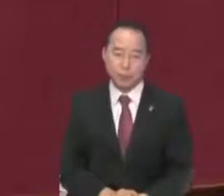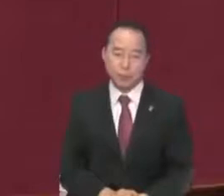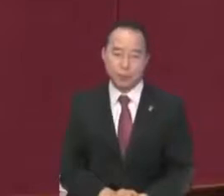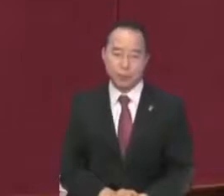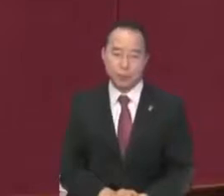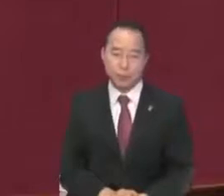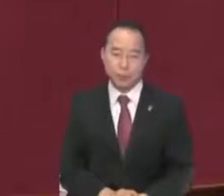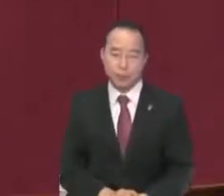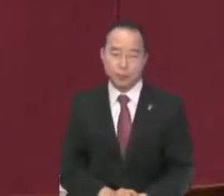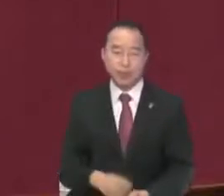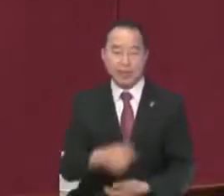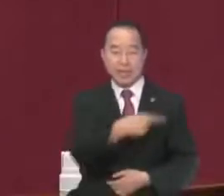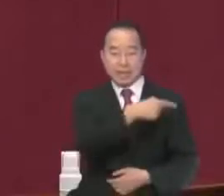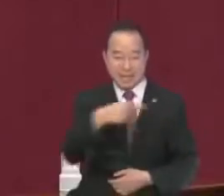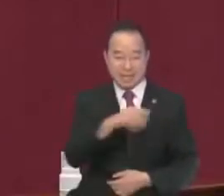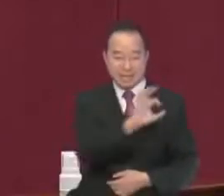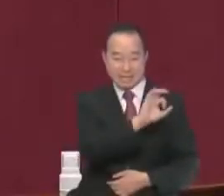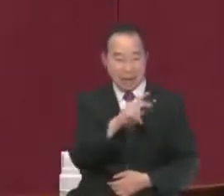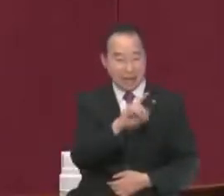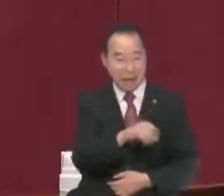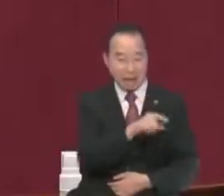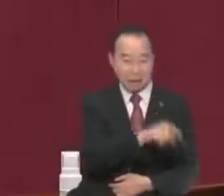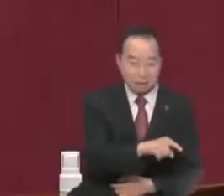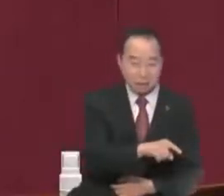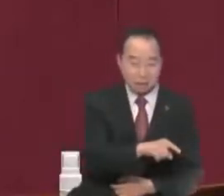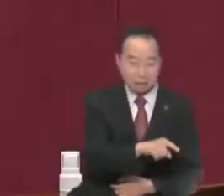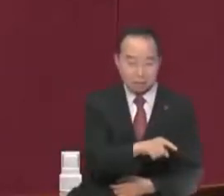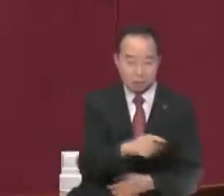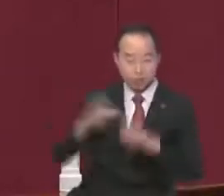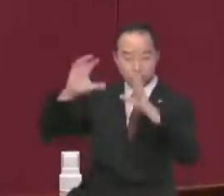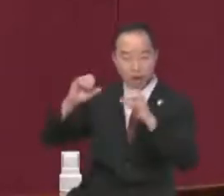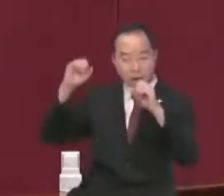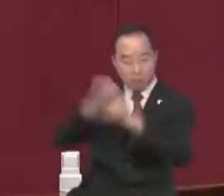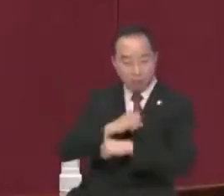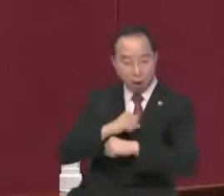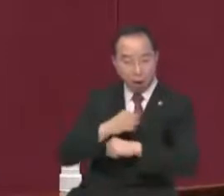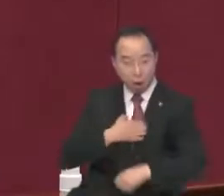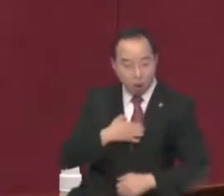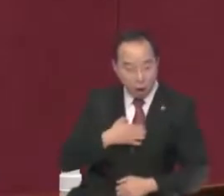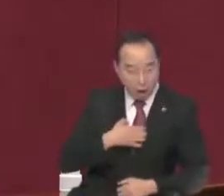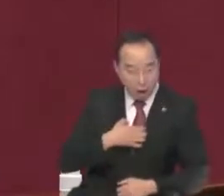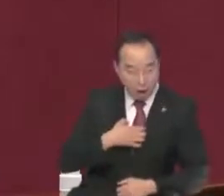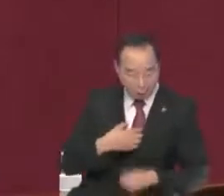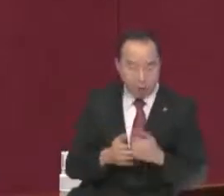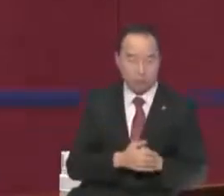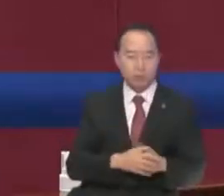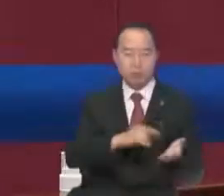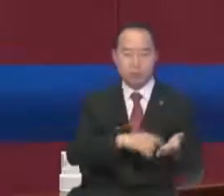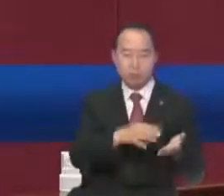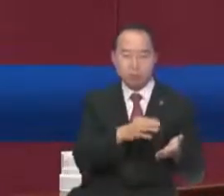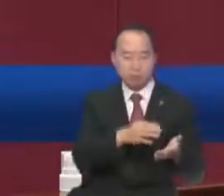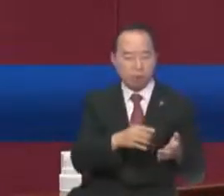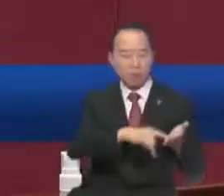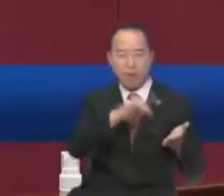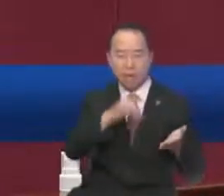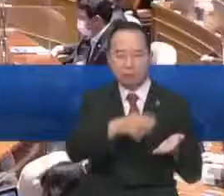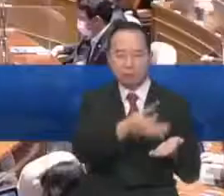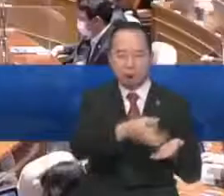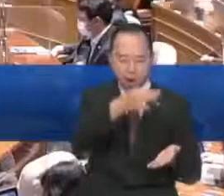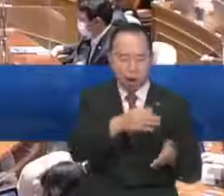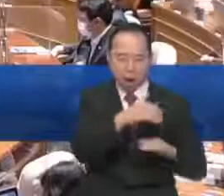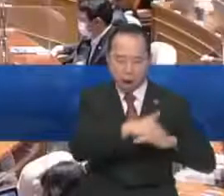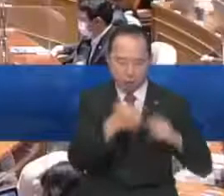제1야당이 진정 민생과 재정 파탄을 걱정한다면 오히려 증세안을 책임 있게 제시하고 부유층의 사회적 연대를 이끌어